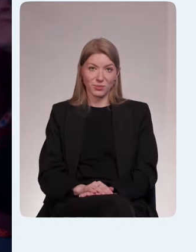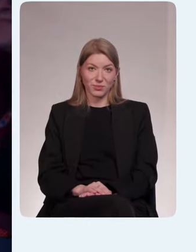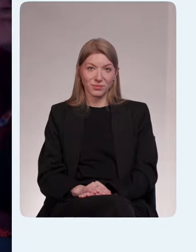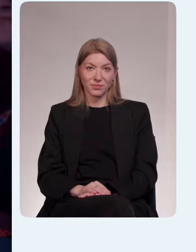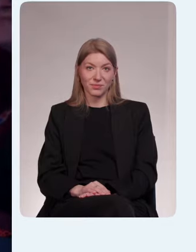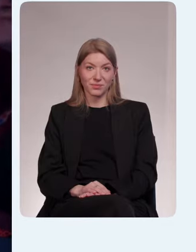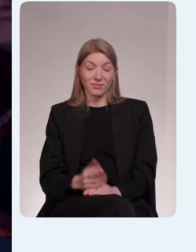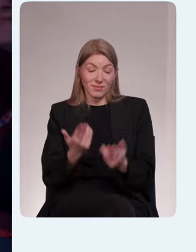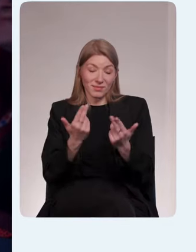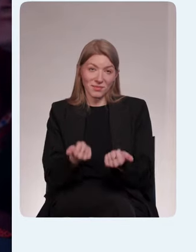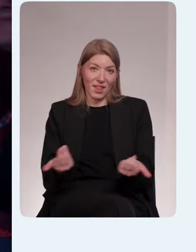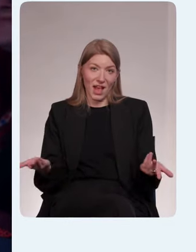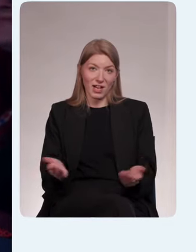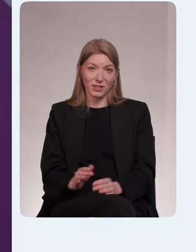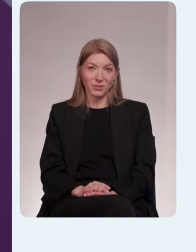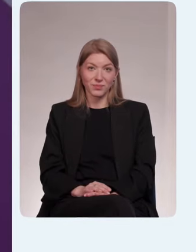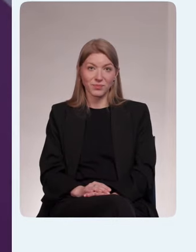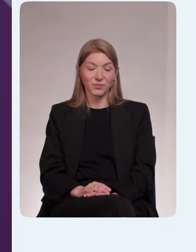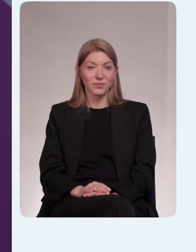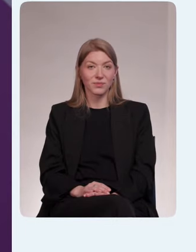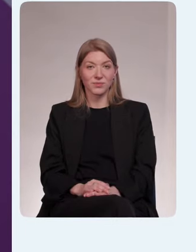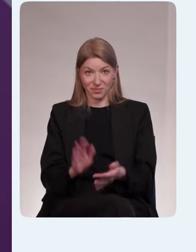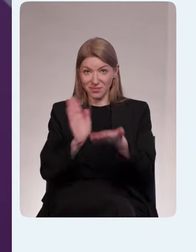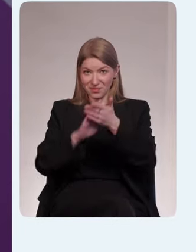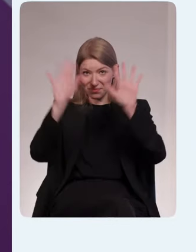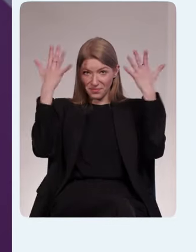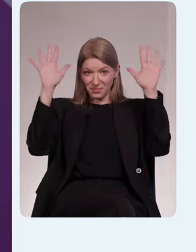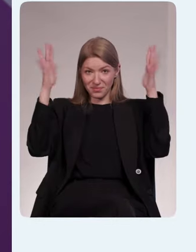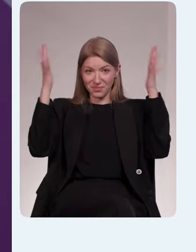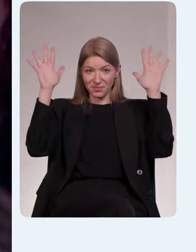Да. Ну, хлопать, если смешно.